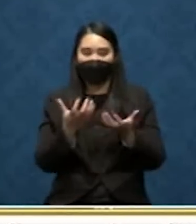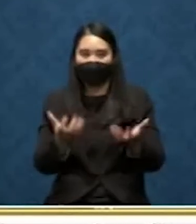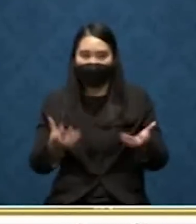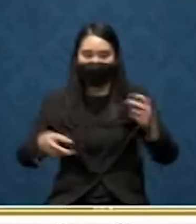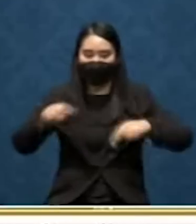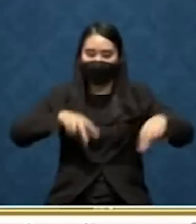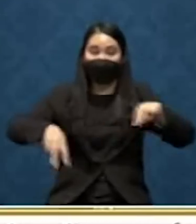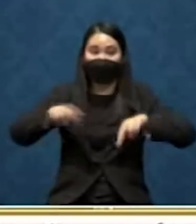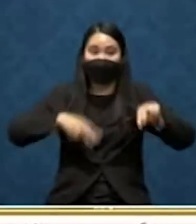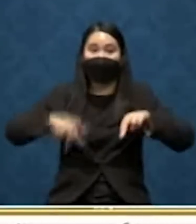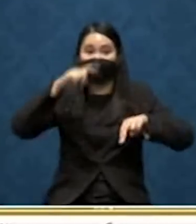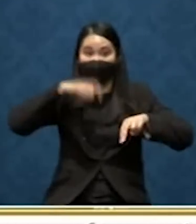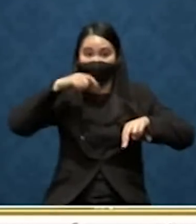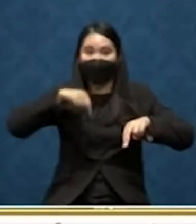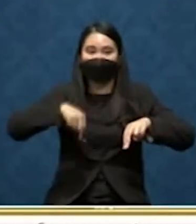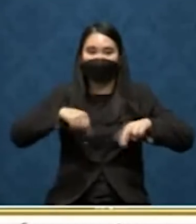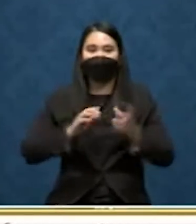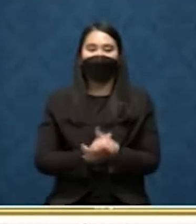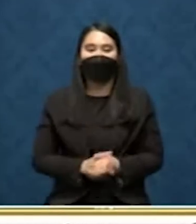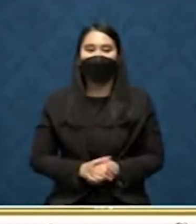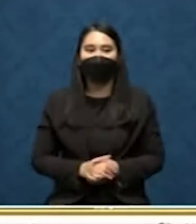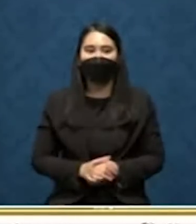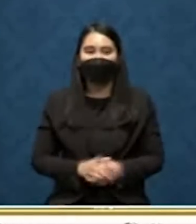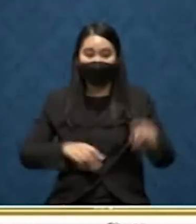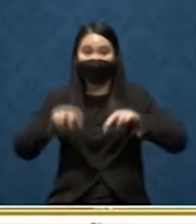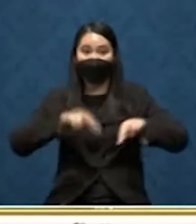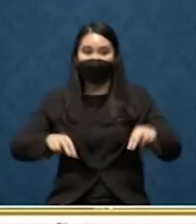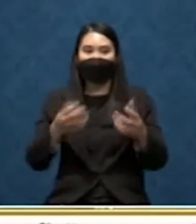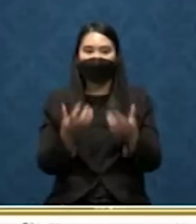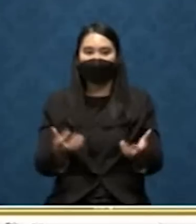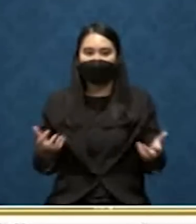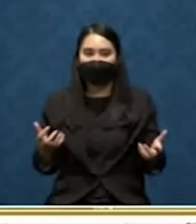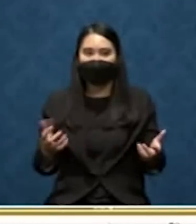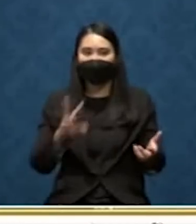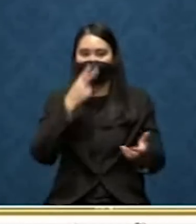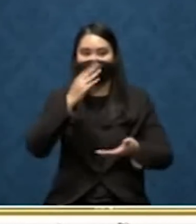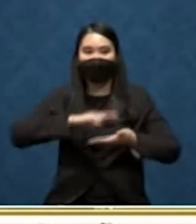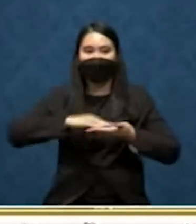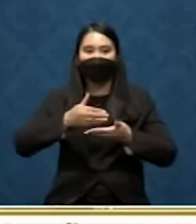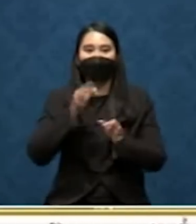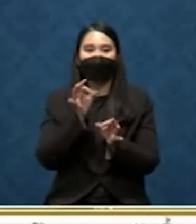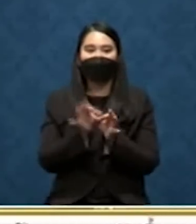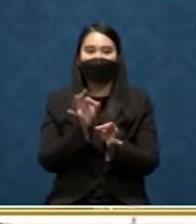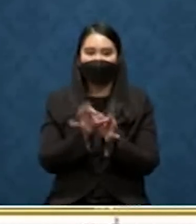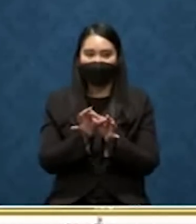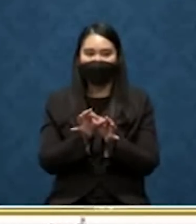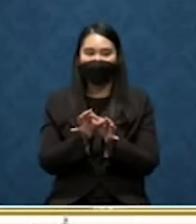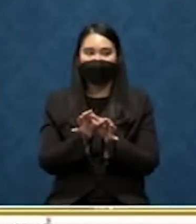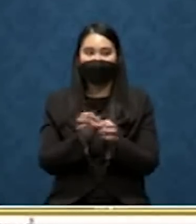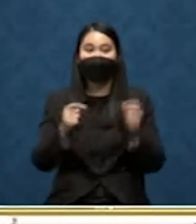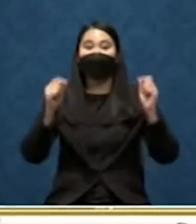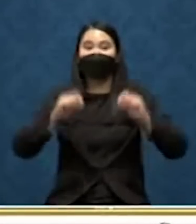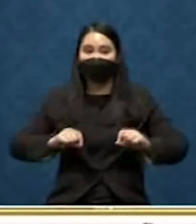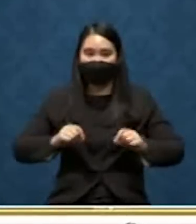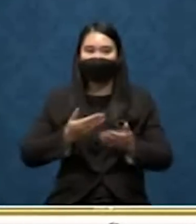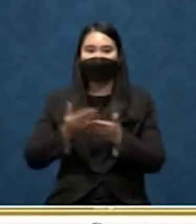ุนมลัท ที่มีอยู่ในประเทศไทยก็พบการถือครองสมุบัญชีทนาคารและhousesญญาซื้อ